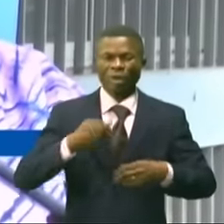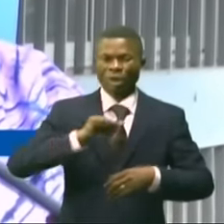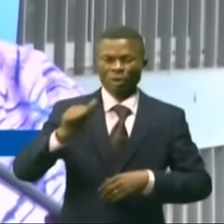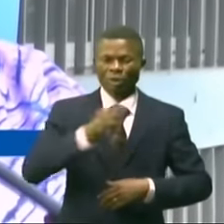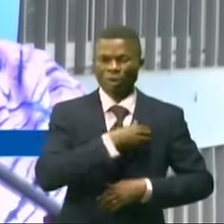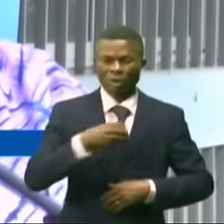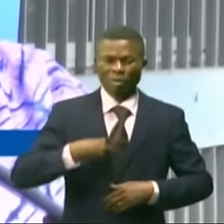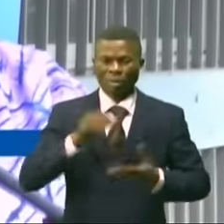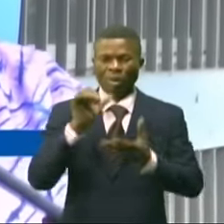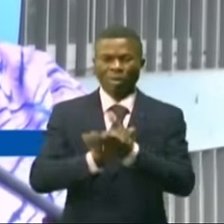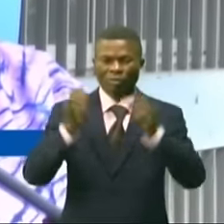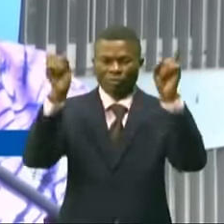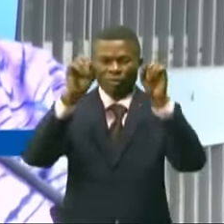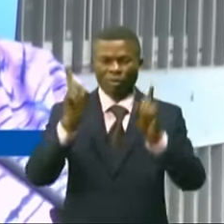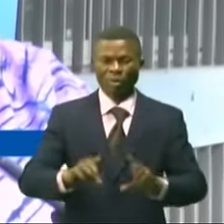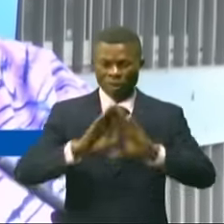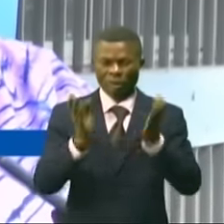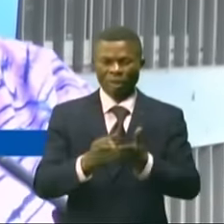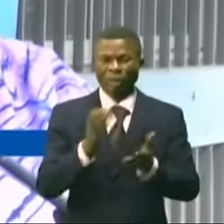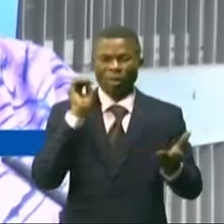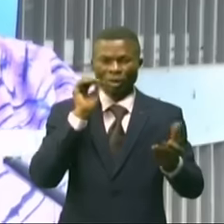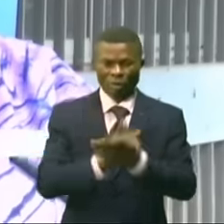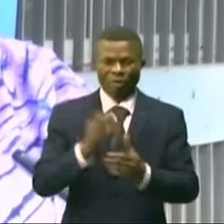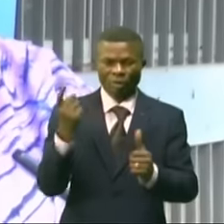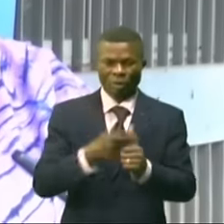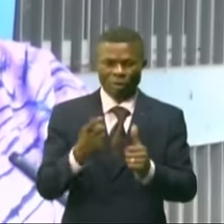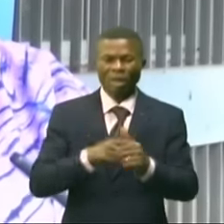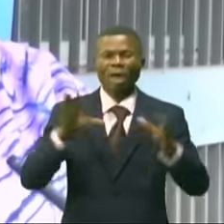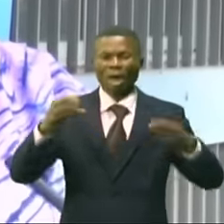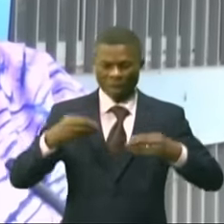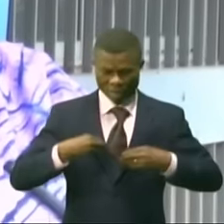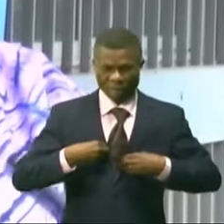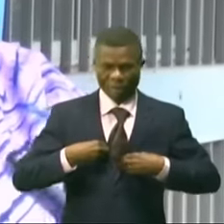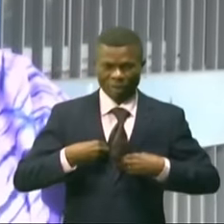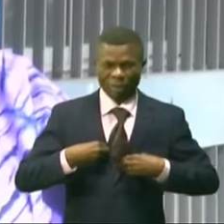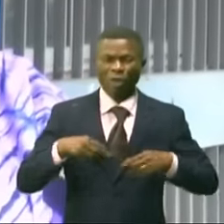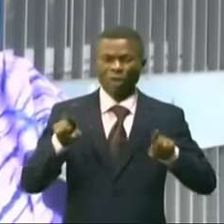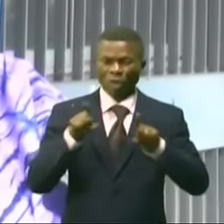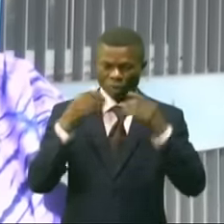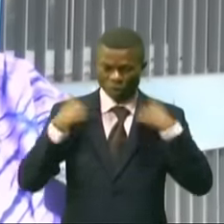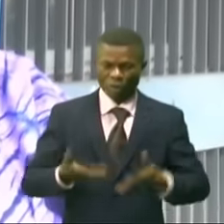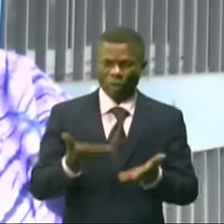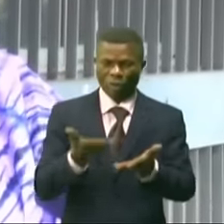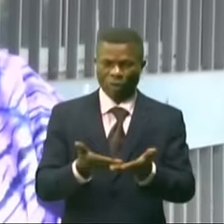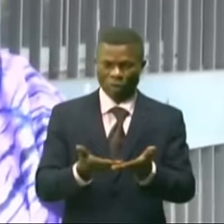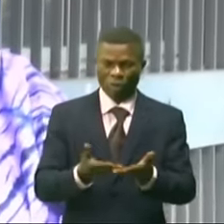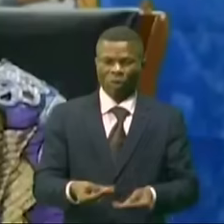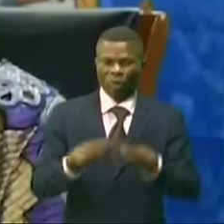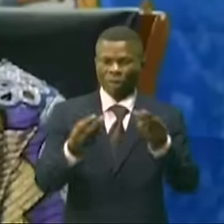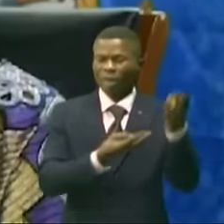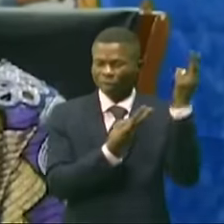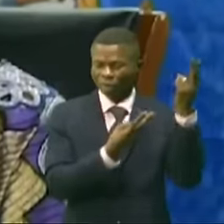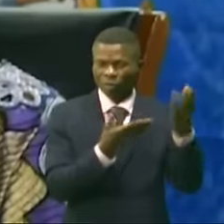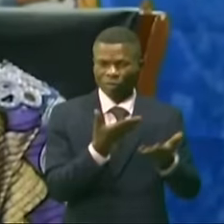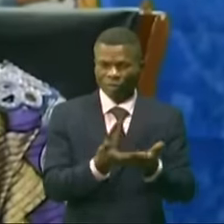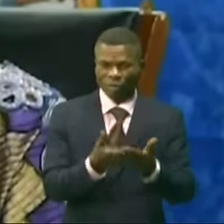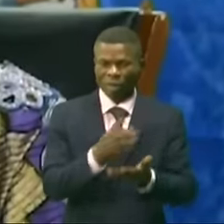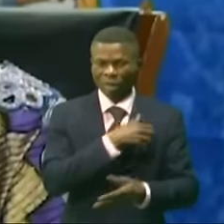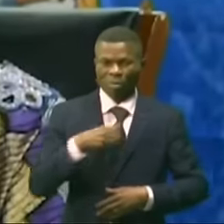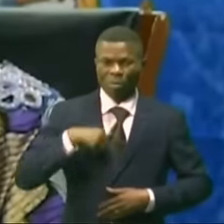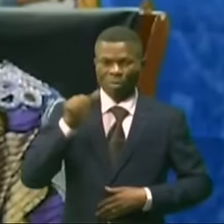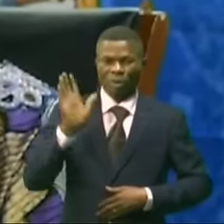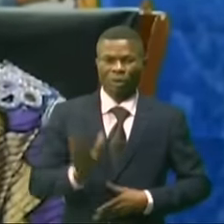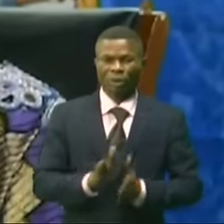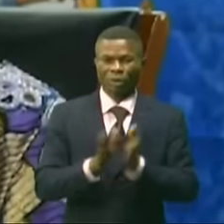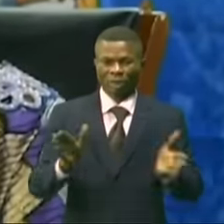tant que femme africaine toutes les femmes elles doivent d'abord s'accepter tel qu'elles sont et de mettre de nos valeurs la directrice générale